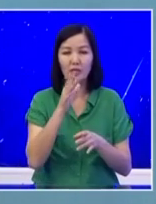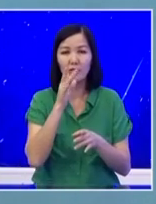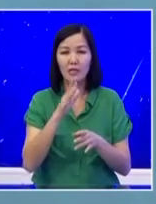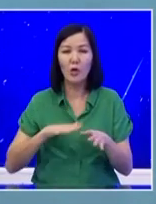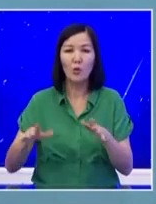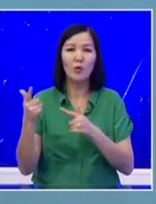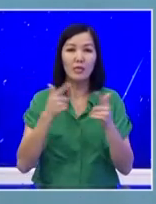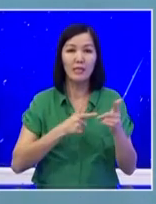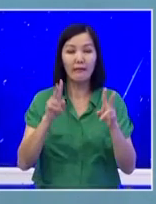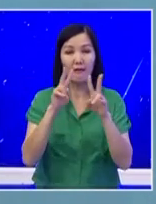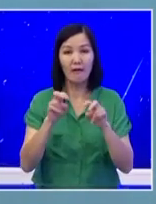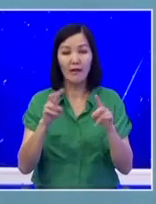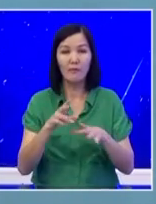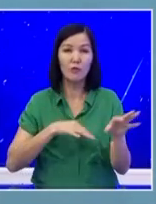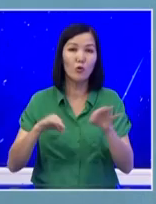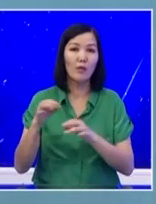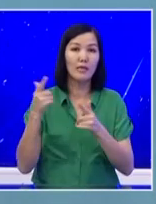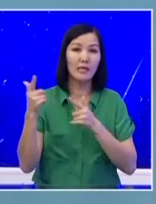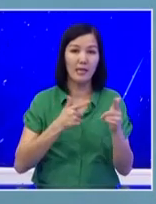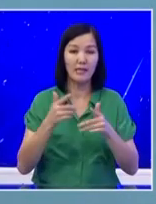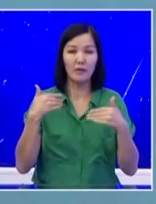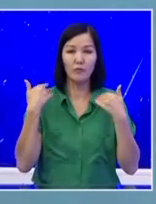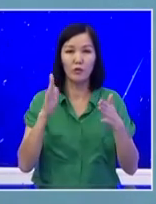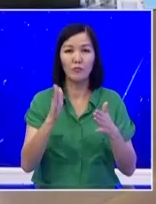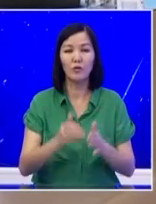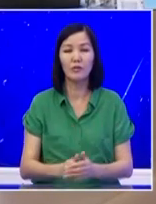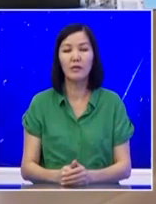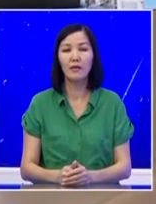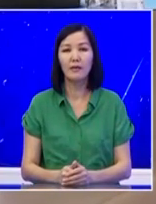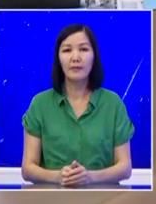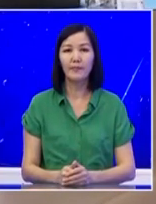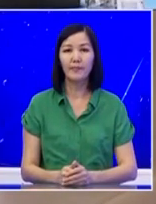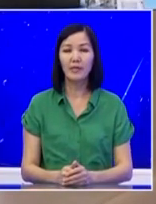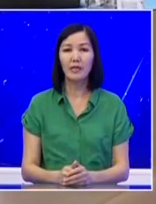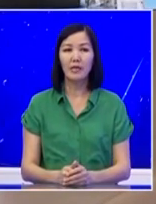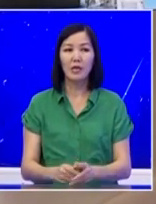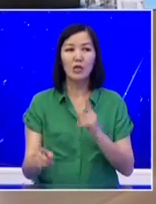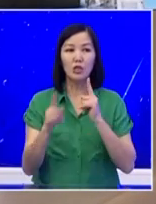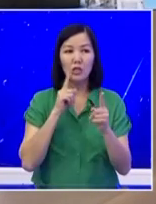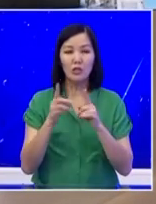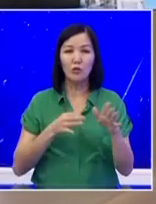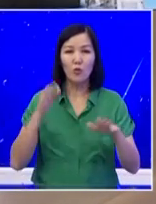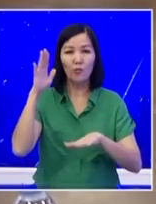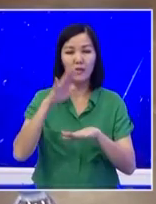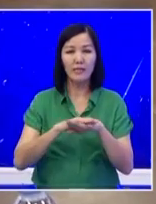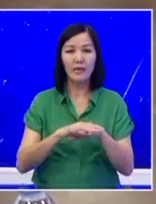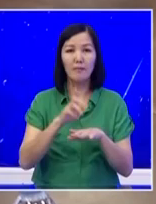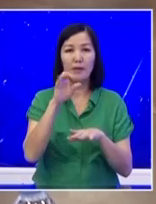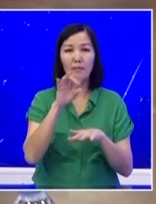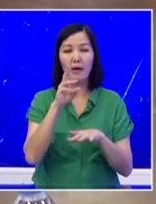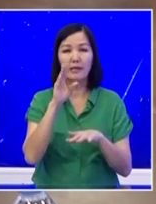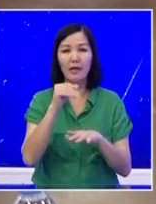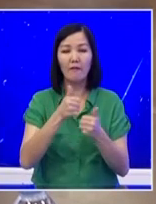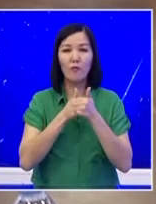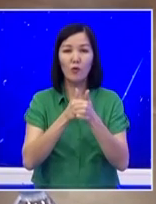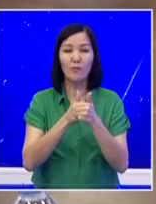өңірлердің дайындығын қараймыз. Жобаларыңызды әзірлеп қойыңыздар. Жиын соңынан облыс әкімі Амандық Баталов та